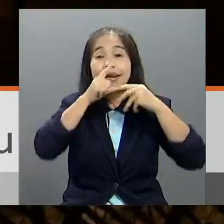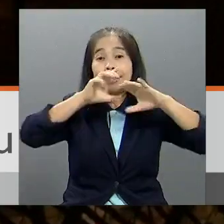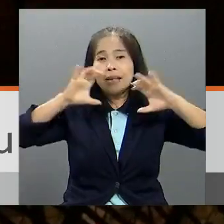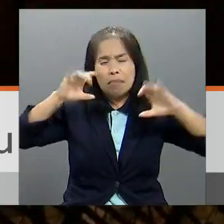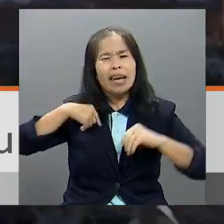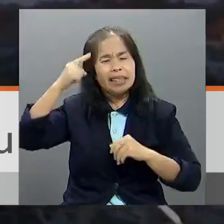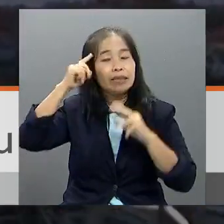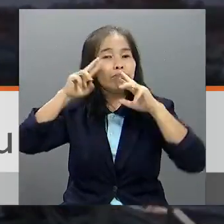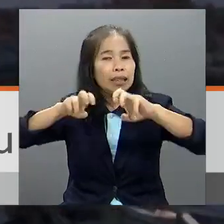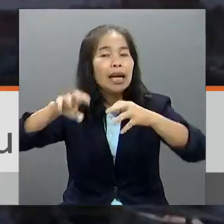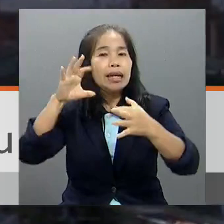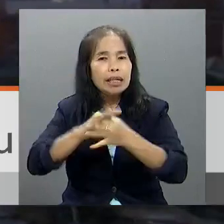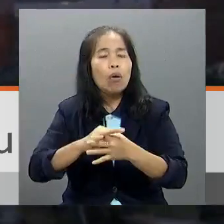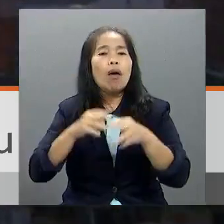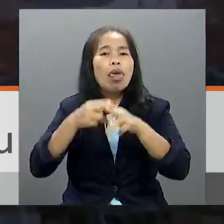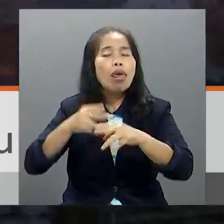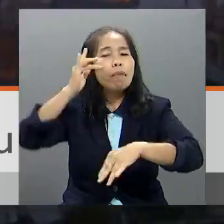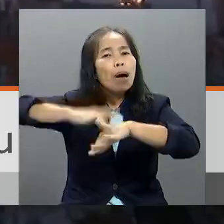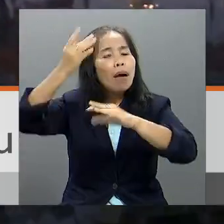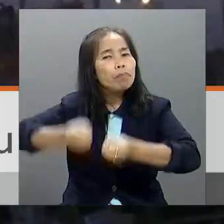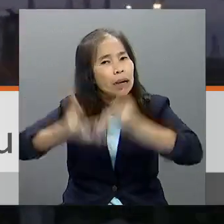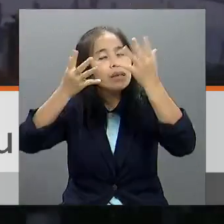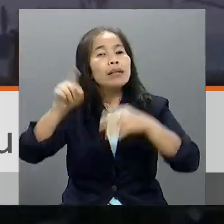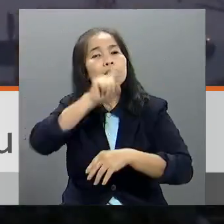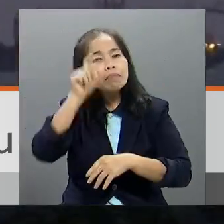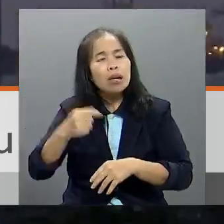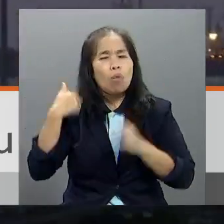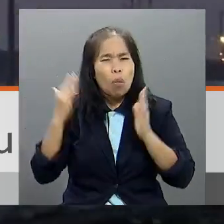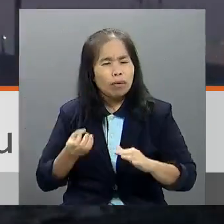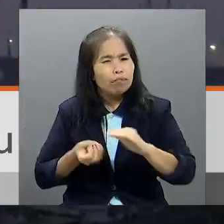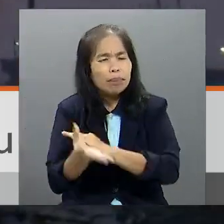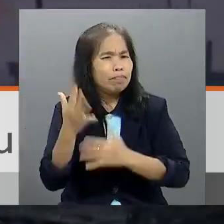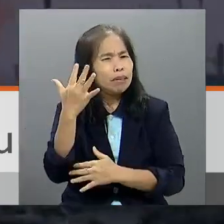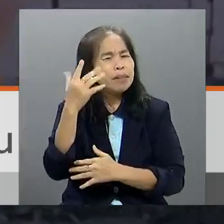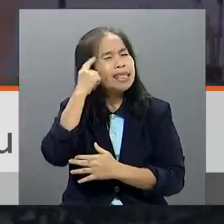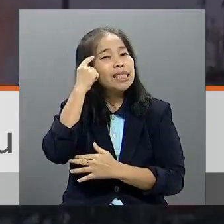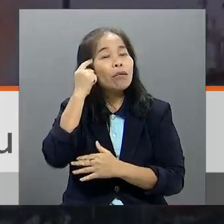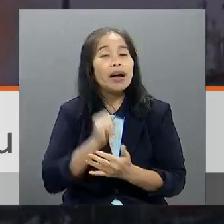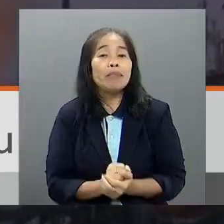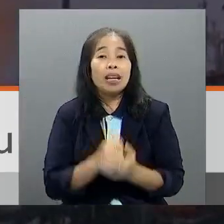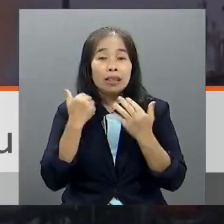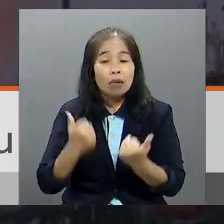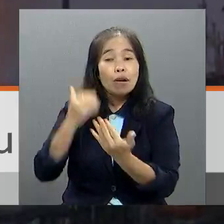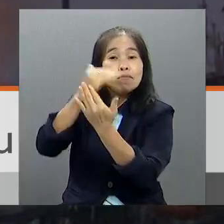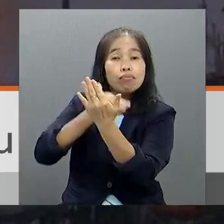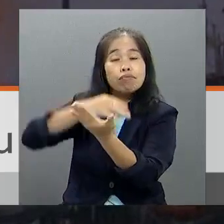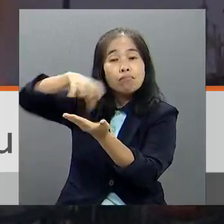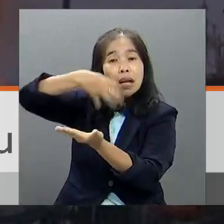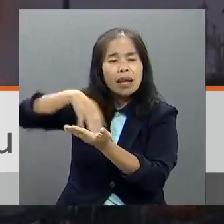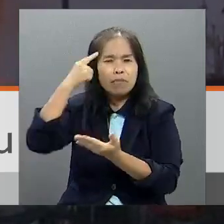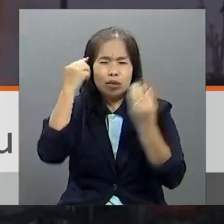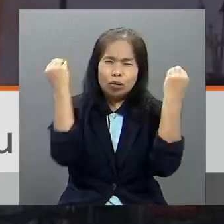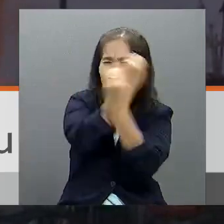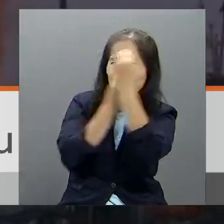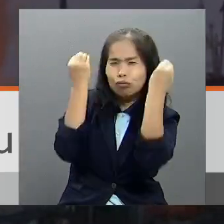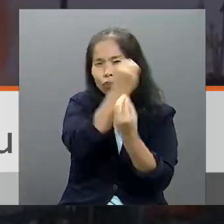ติเหตุมากกว่าการจงใจก่อเหตุขณะที่รายงานที่ออกมาในตอนแรกยังมีความสับสนเกี่ยวกับสาเหตุ